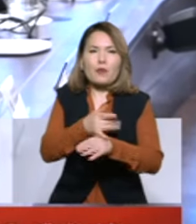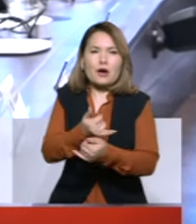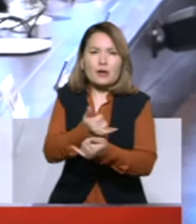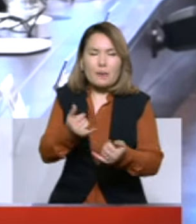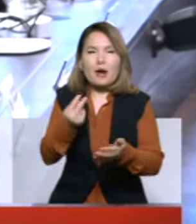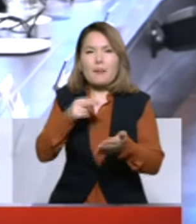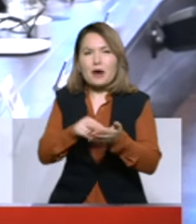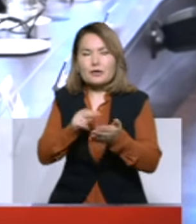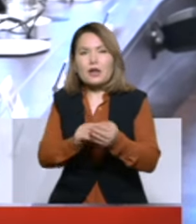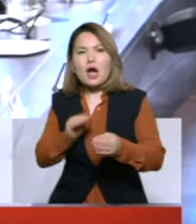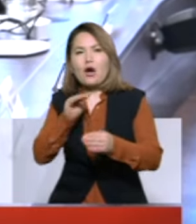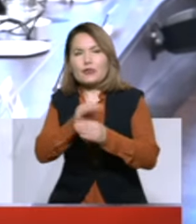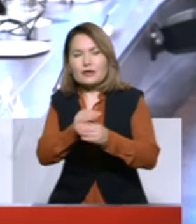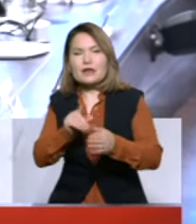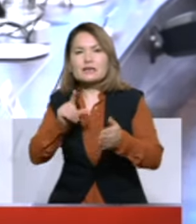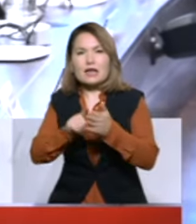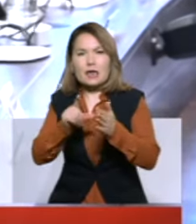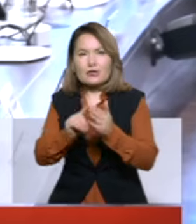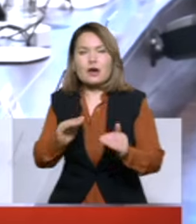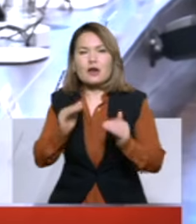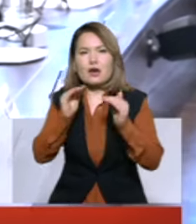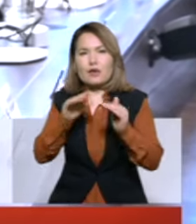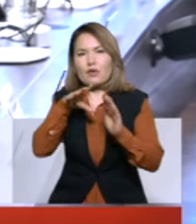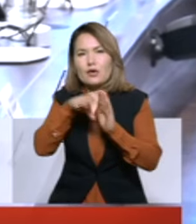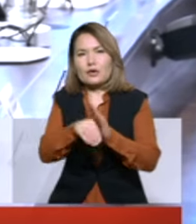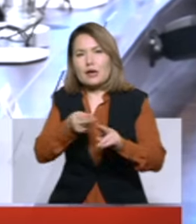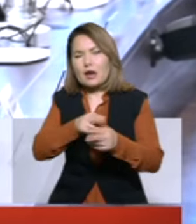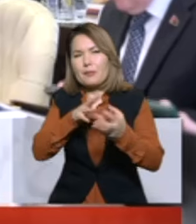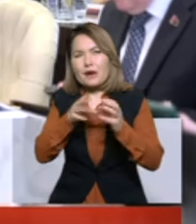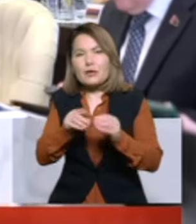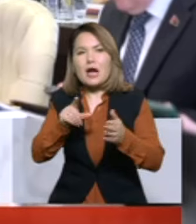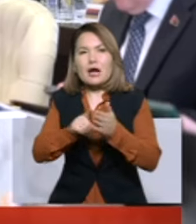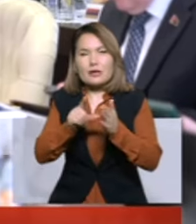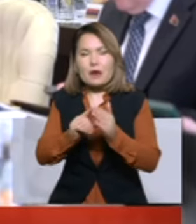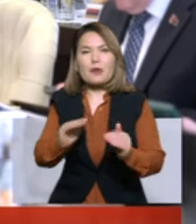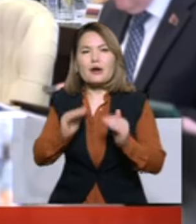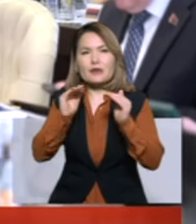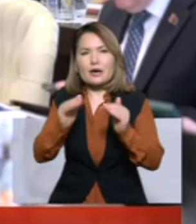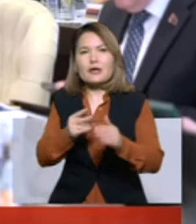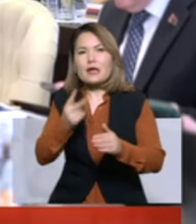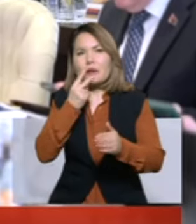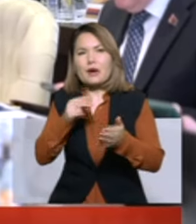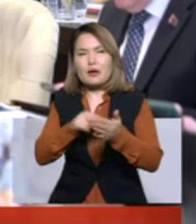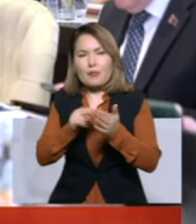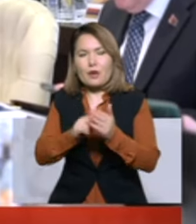қызметтердің бағасына қосымша салынатын салықтың бір түрі. Яғни салық өскендіктен темекі